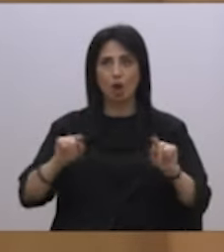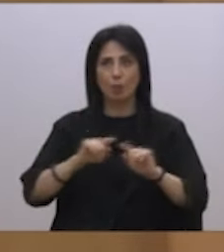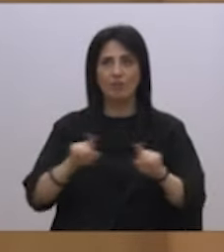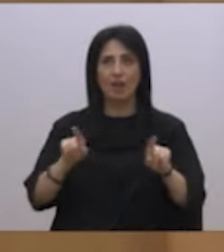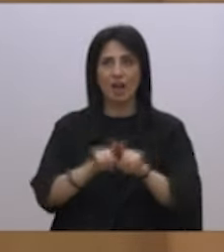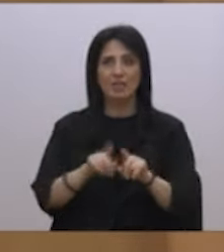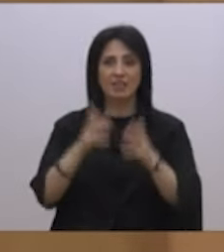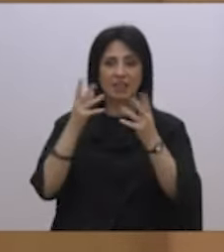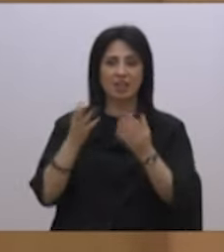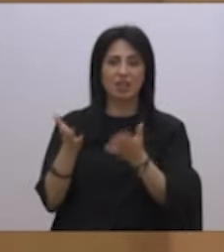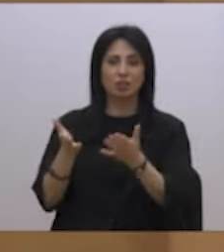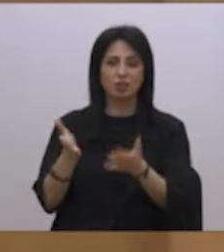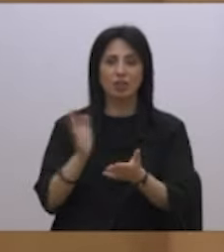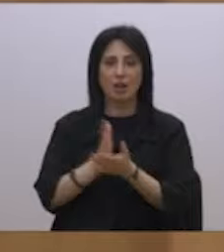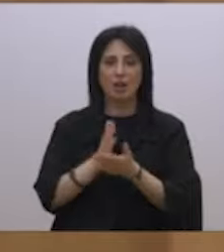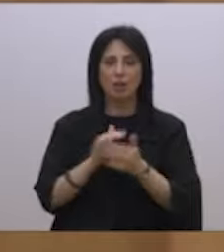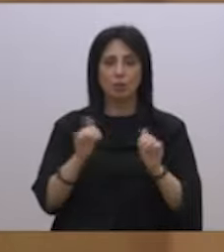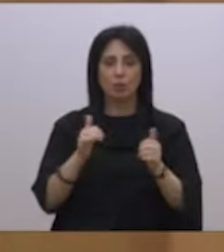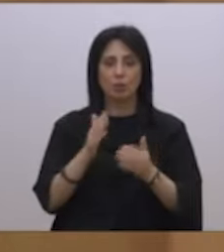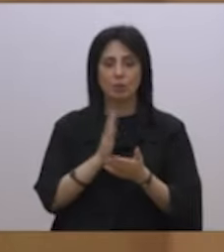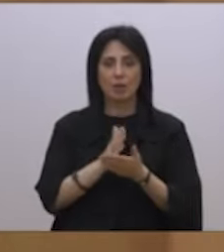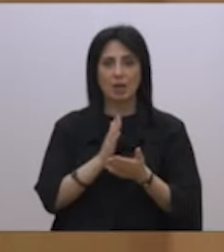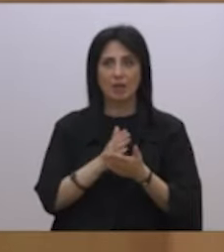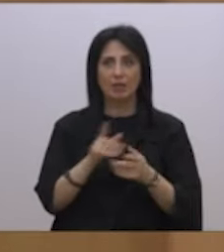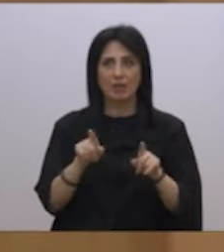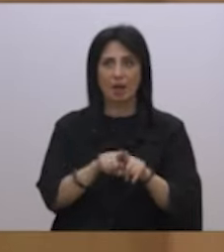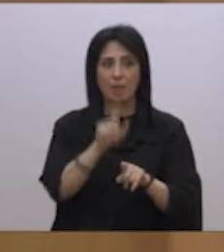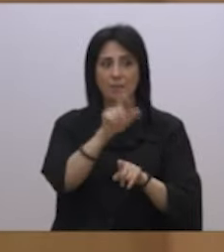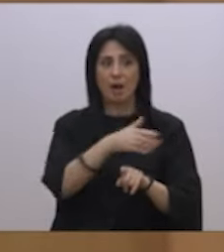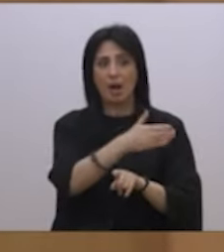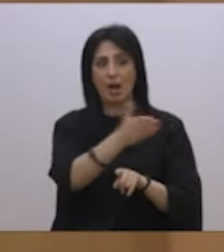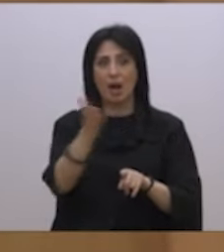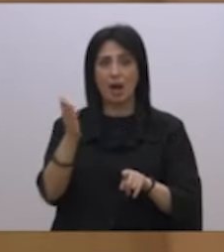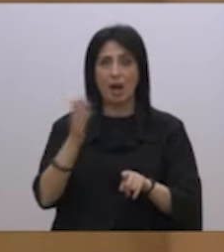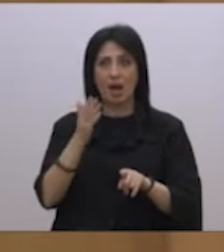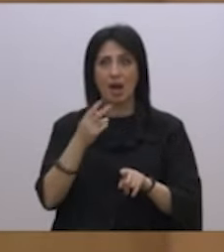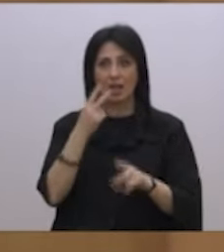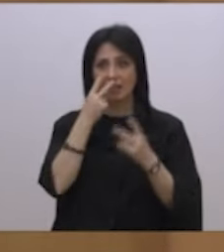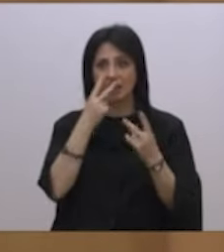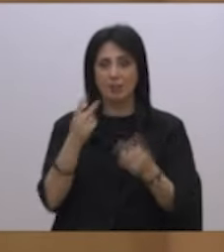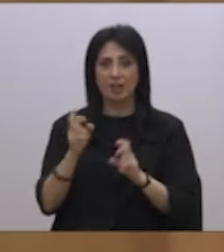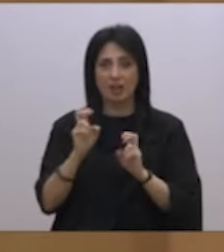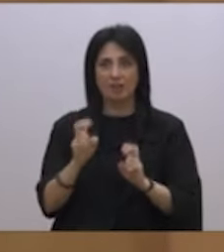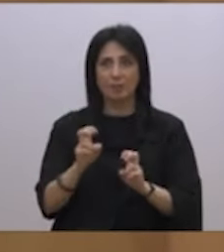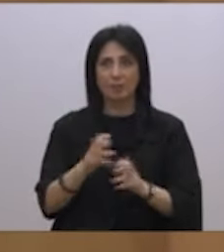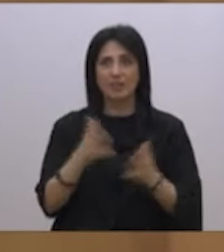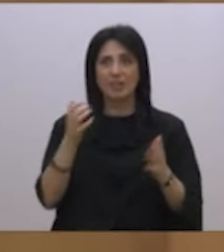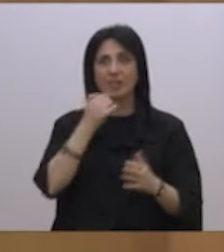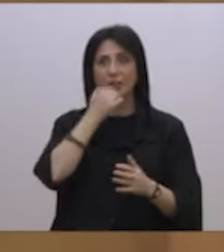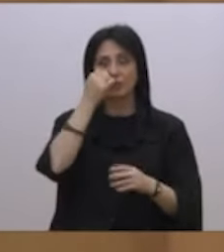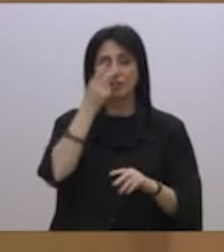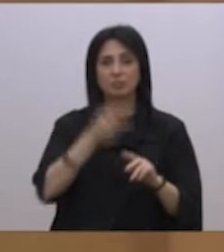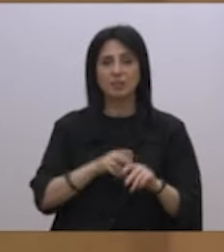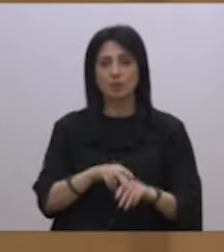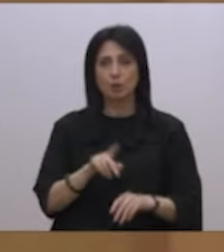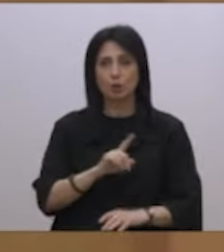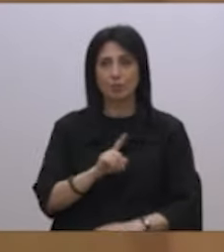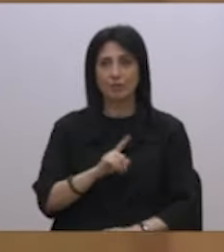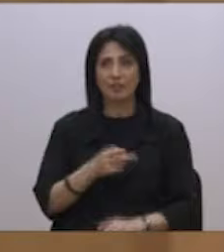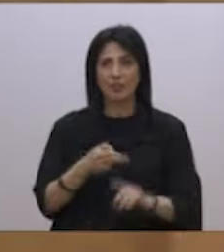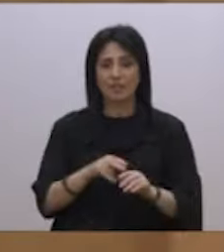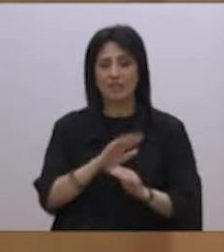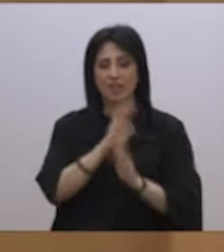ასეთ დღეში არიან, როგორც არიან ამ ხალხის დამნახველები. და დიდი მადლობა იმისათვის, რომ